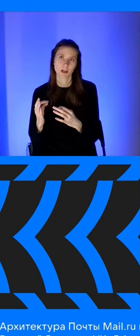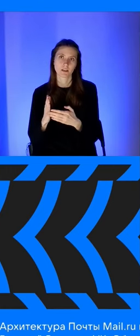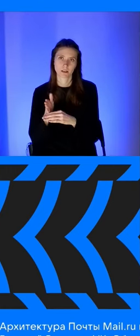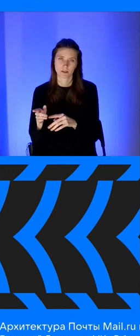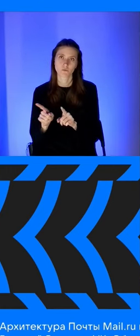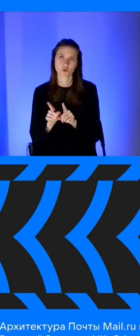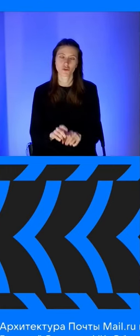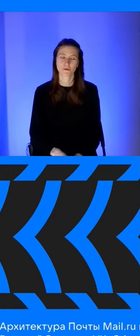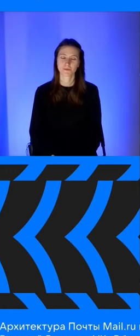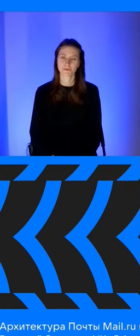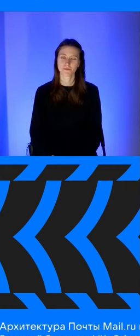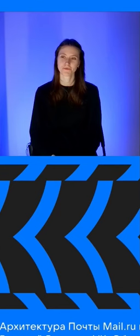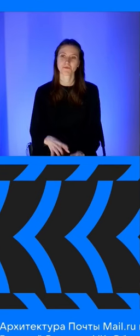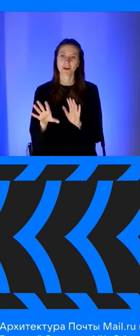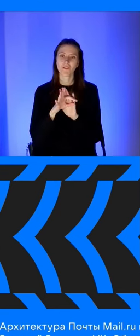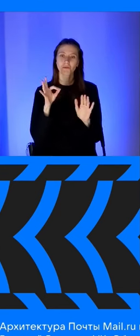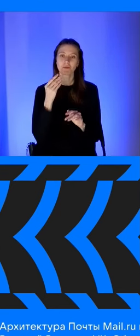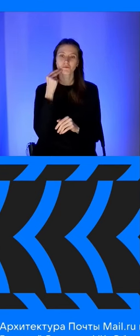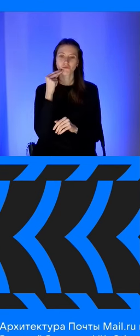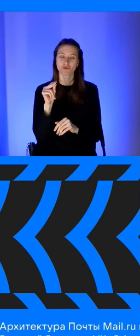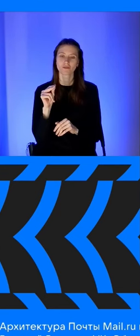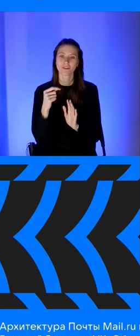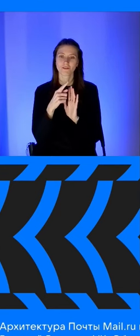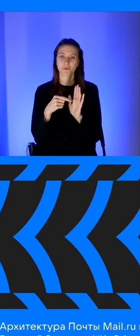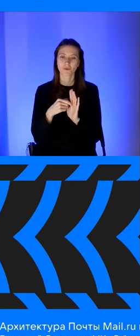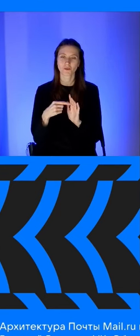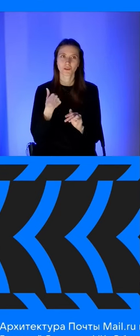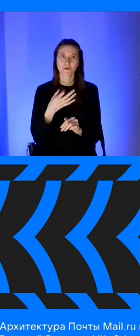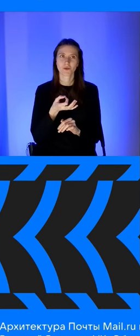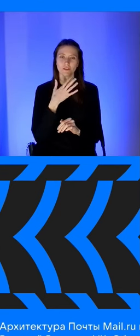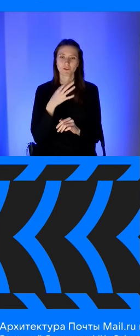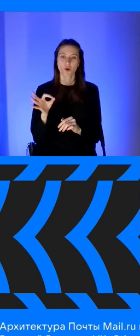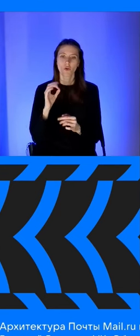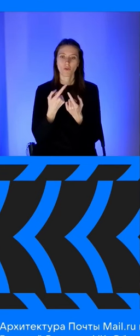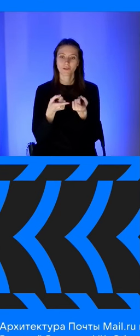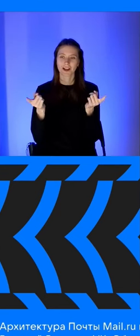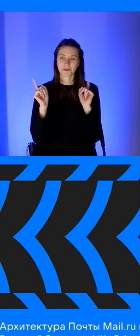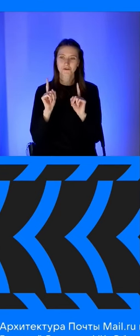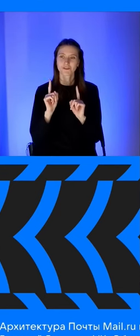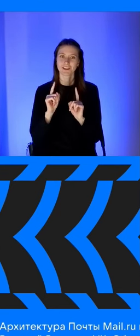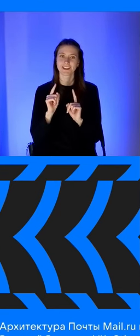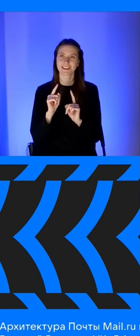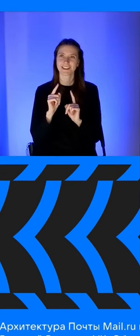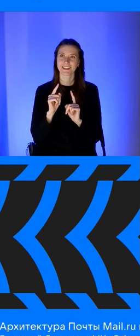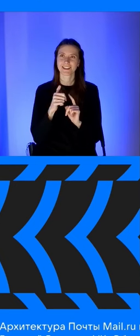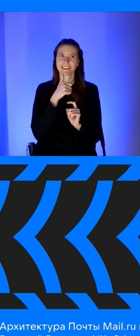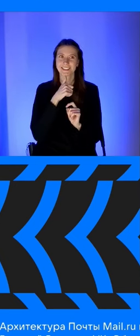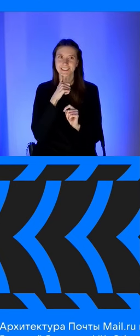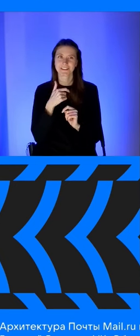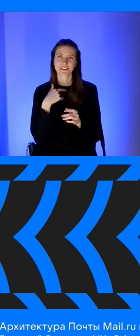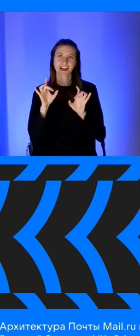Вась, выбирай лучший вопрос. Мне понравился вопрос про нагрузочное тестирование, потому что я там рассказал некоторое количество тайного знания, которое не вошло в